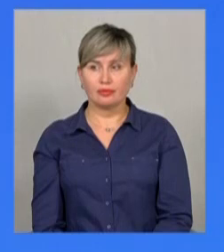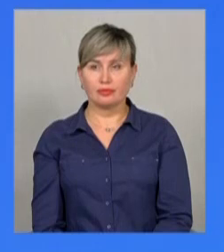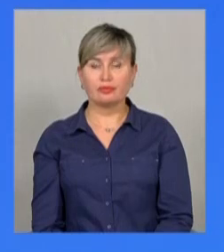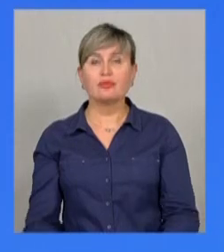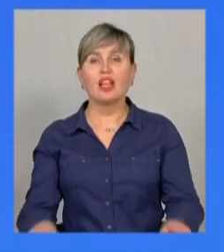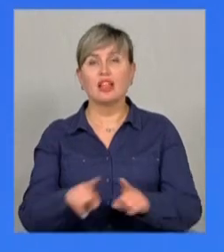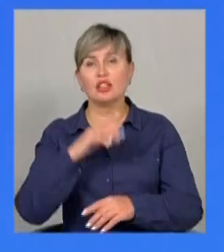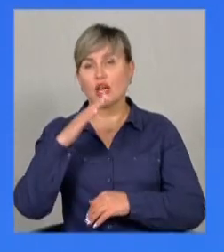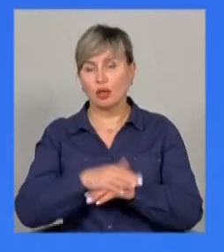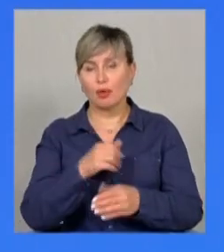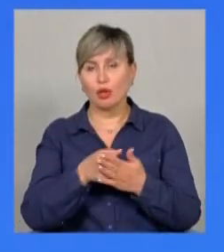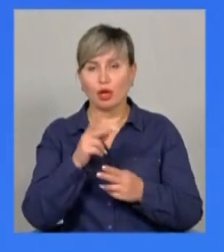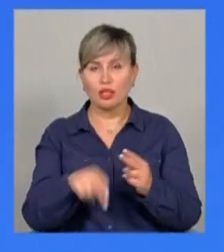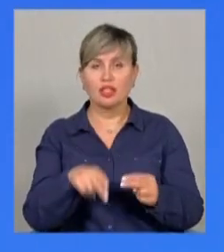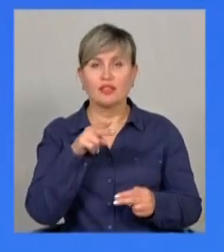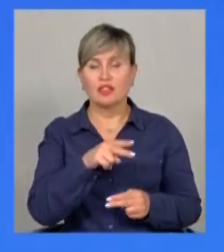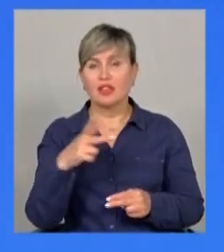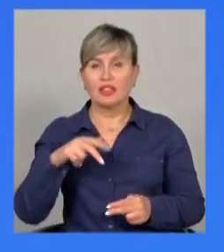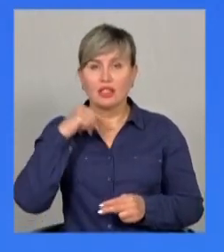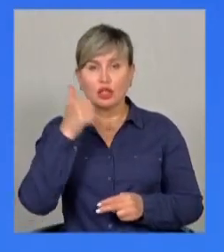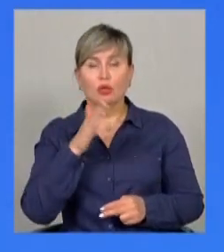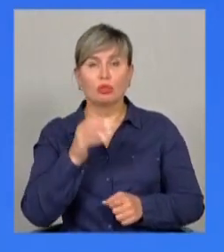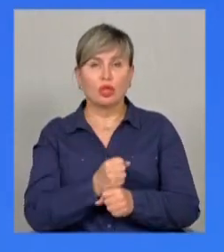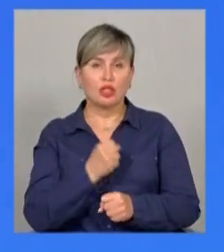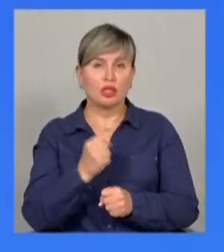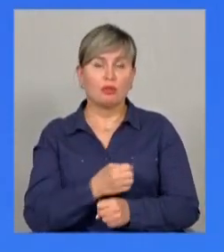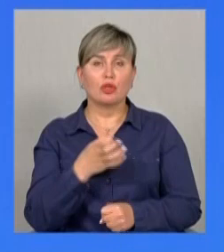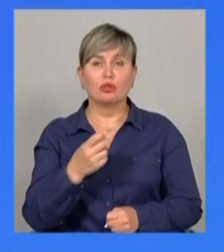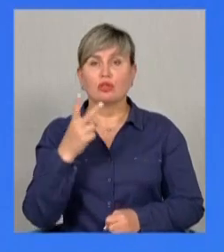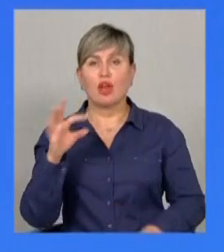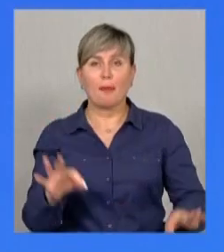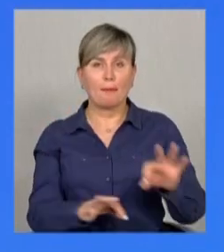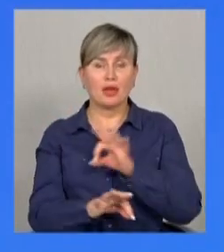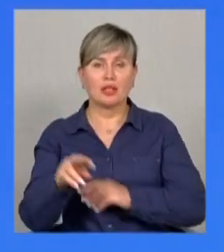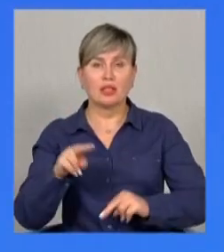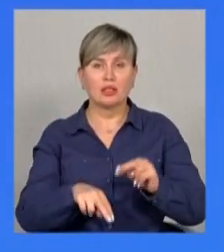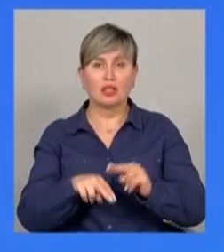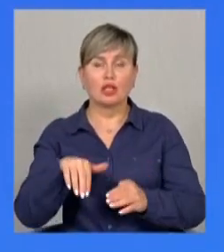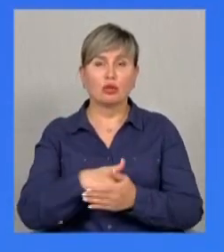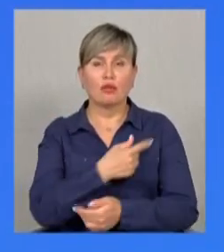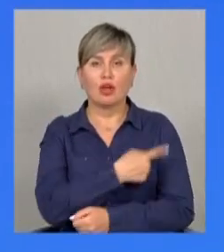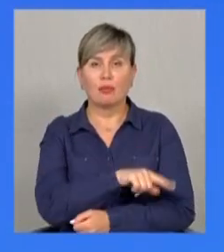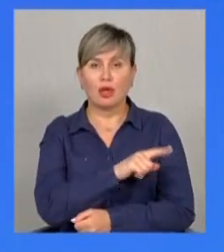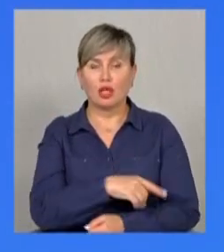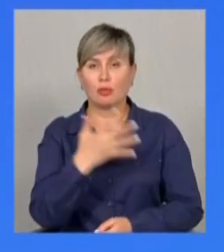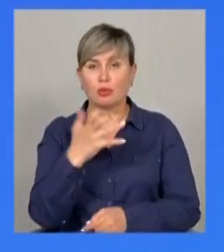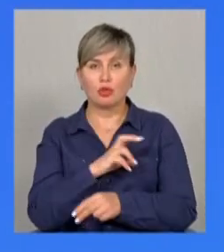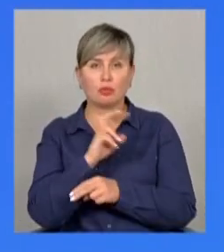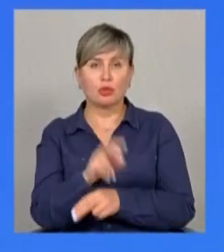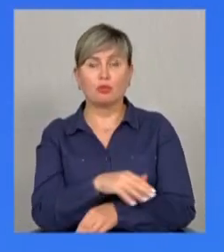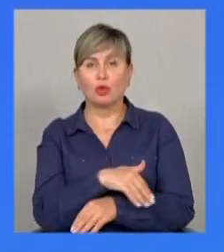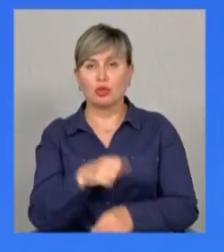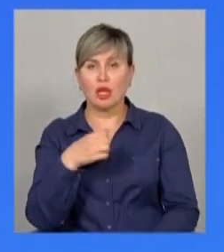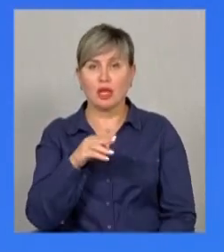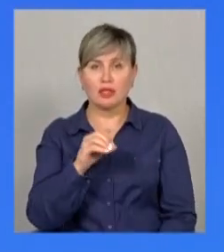Также акиматом до конца 2023 года будут разработаны еще 2 проекта. Строительство новой поликлиники на 500 посещений по улице